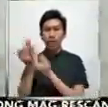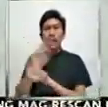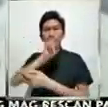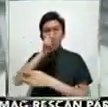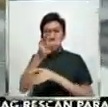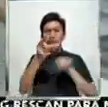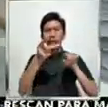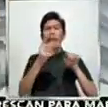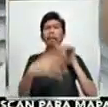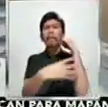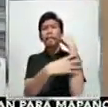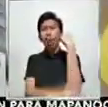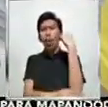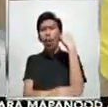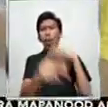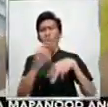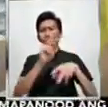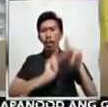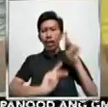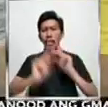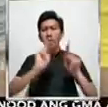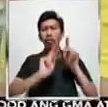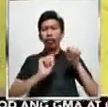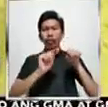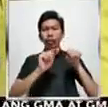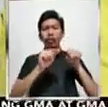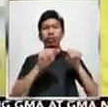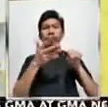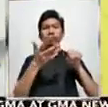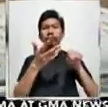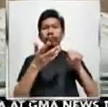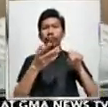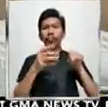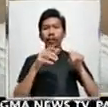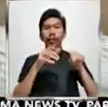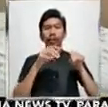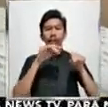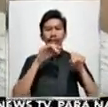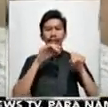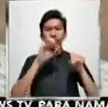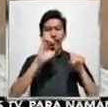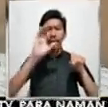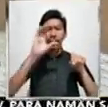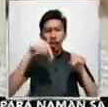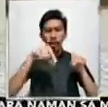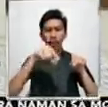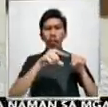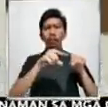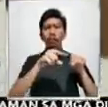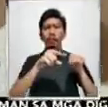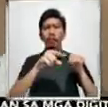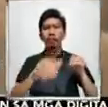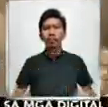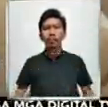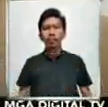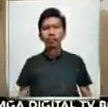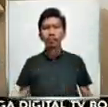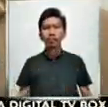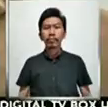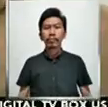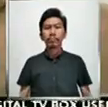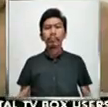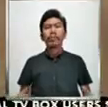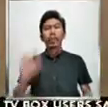nasa ilalim pa rin ng ECQ o Enhanced Community Quarantine. Limitado na raw kasi ang pondo ng gobyerno ayon